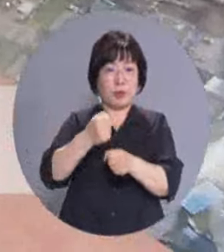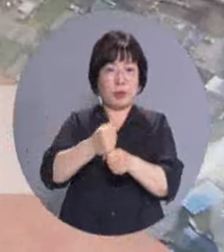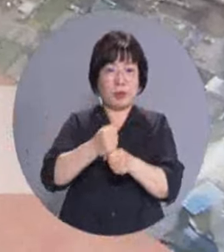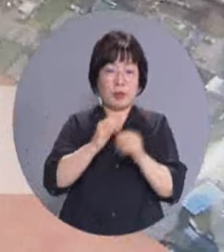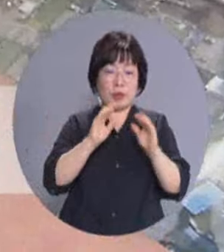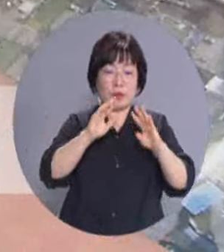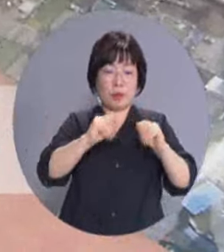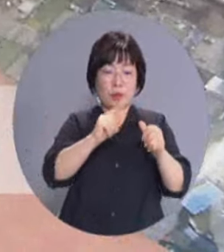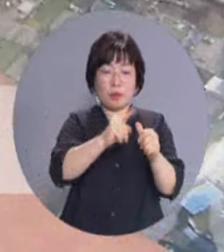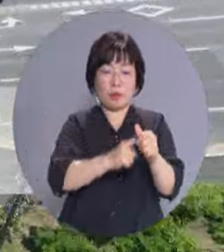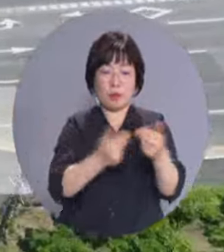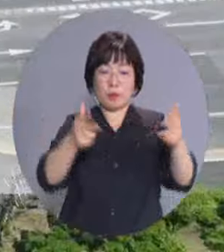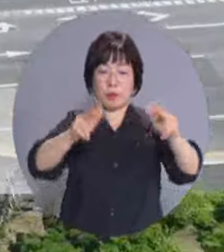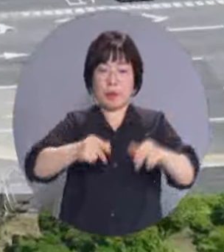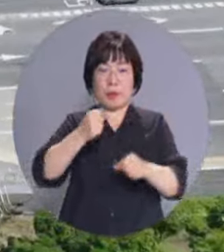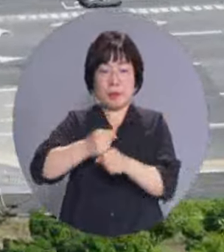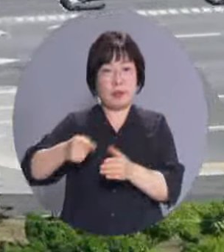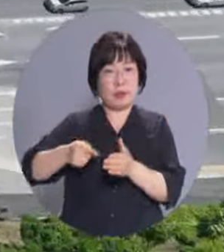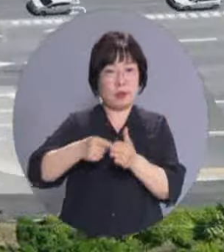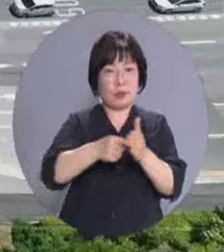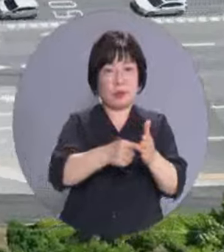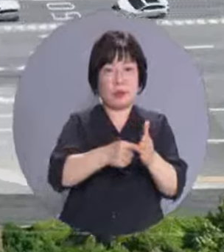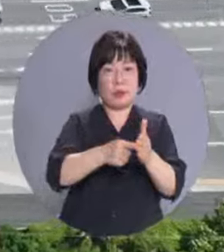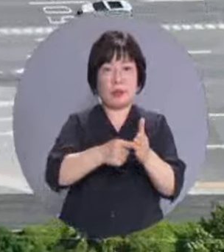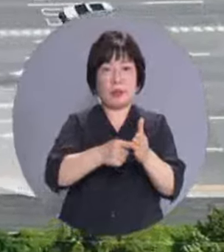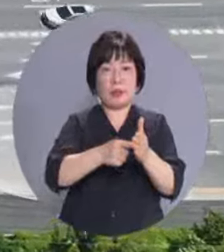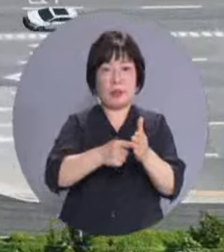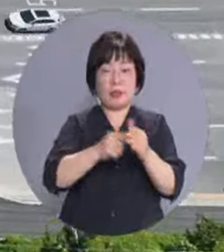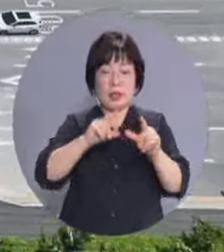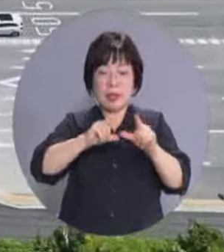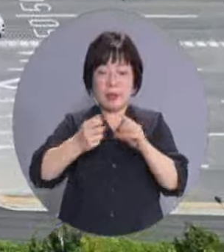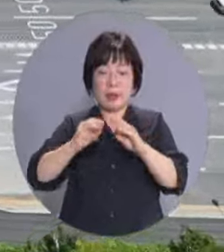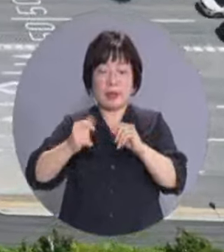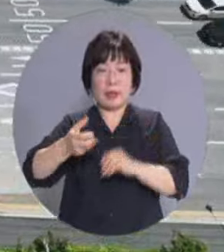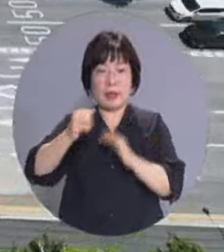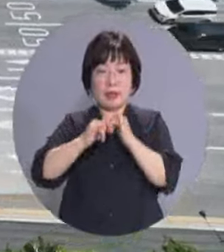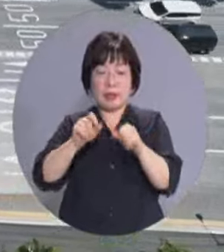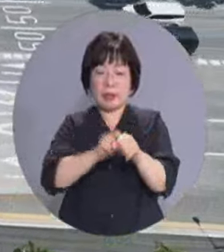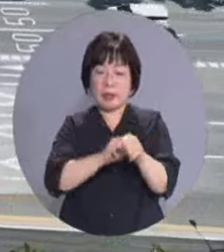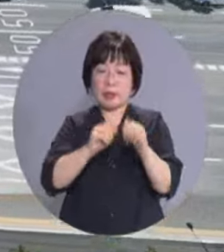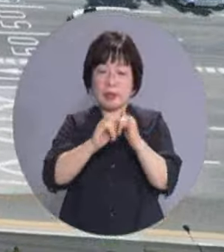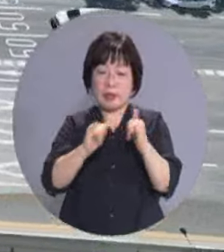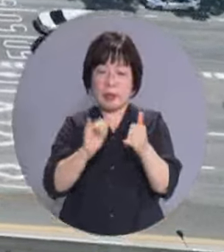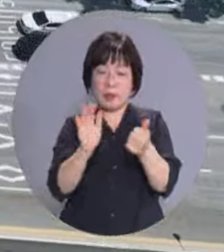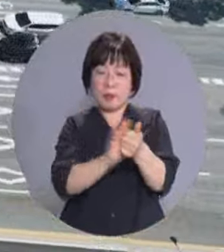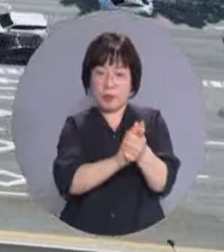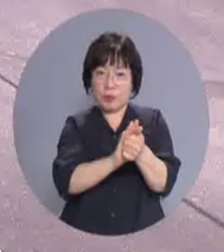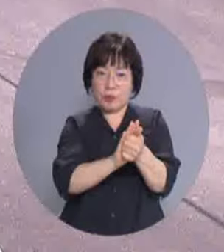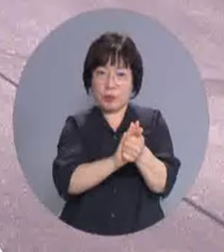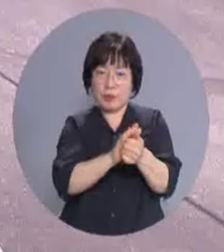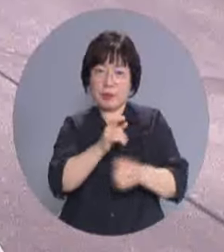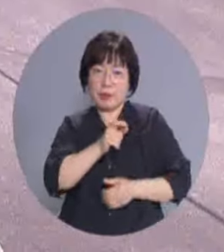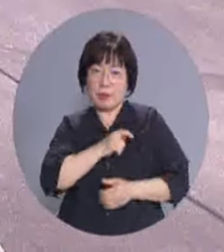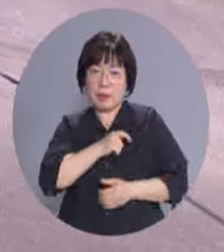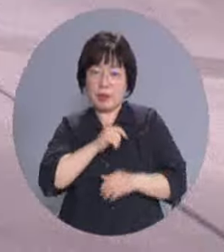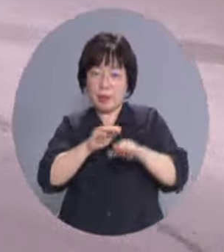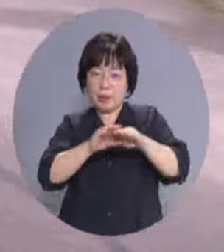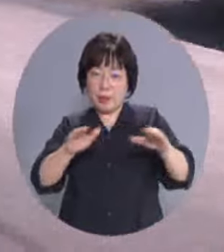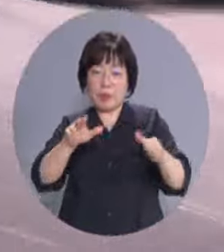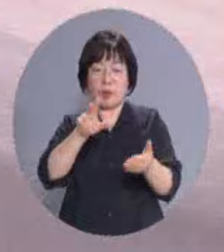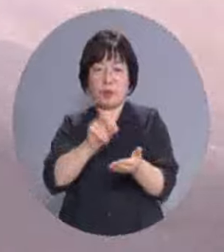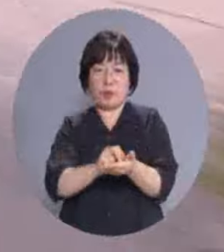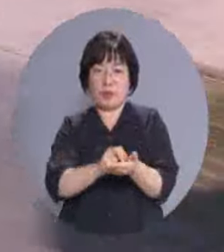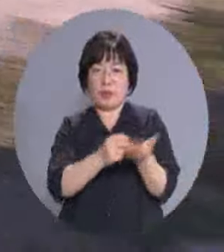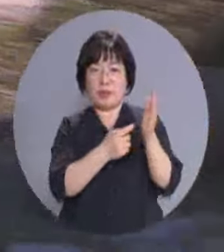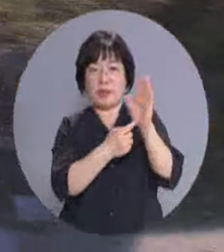녹지축을 조성하는 사업을 추진하고 있지만 일부 소유주들은 특정인에게 혜택을 주는 것이라며 형평성 문제를